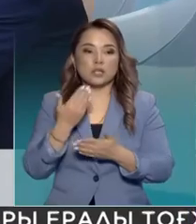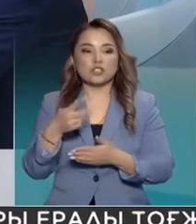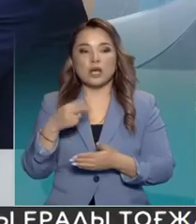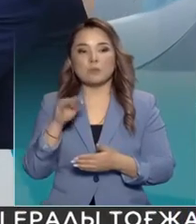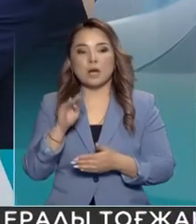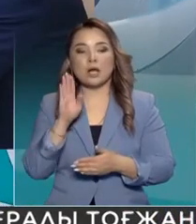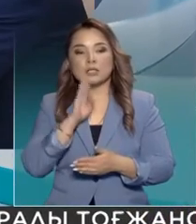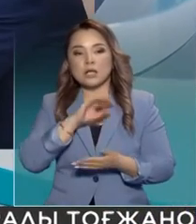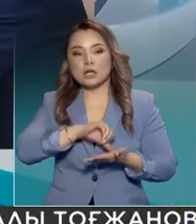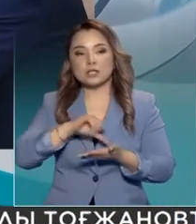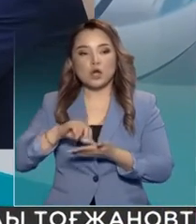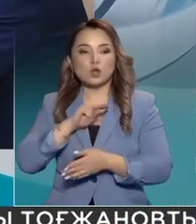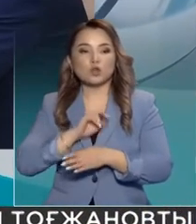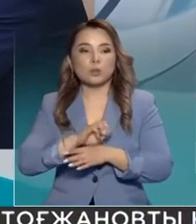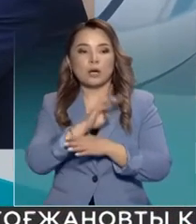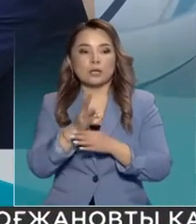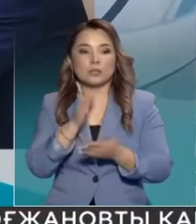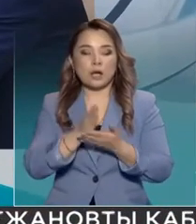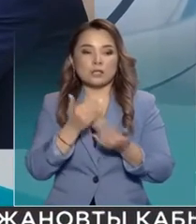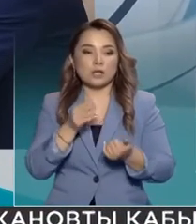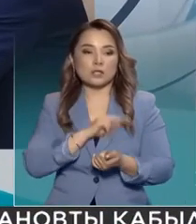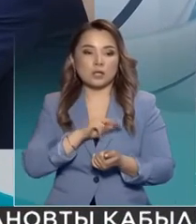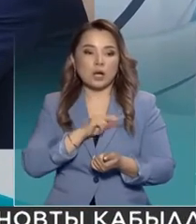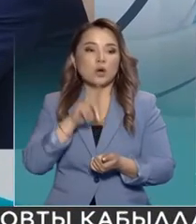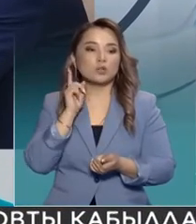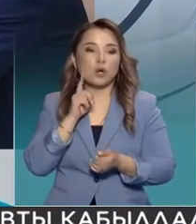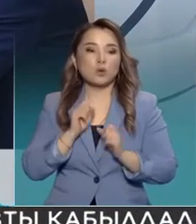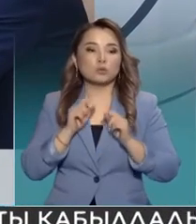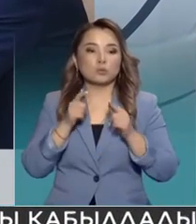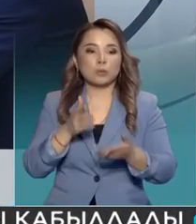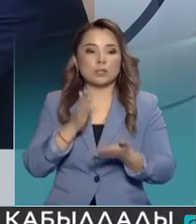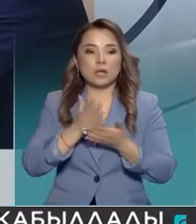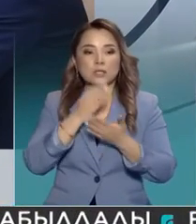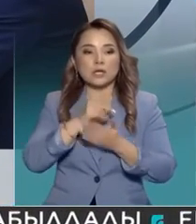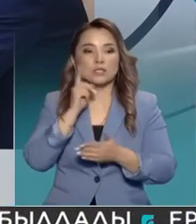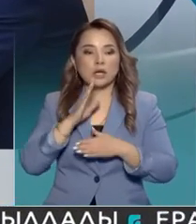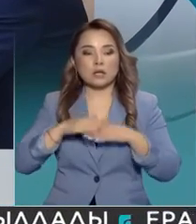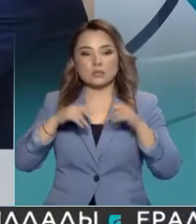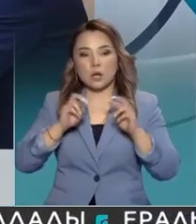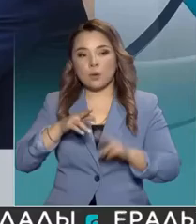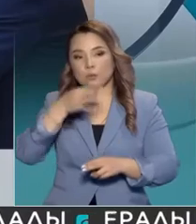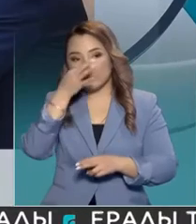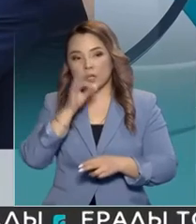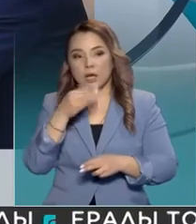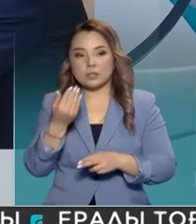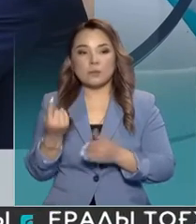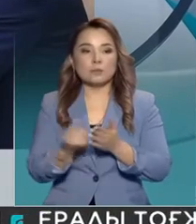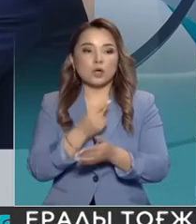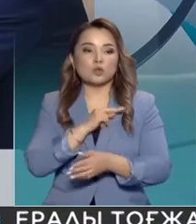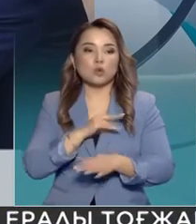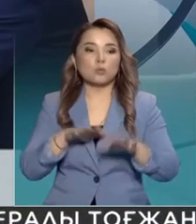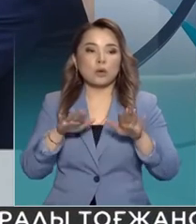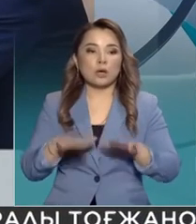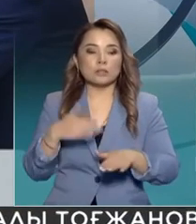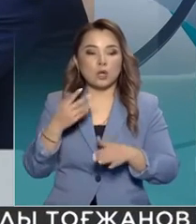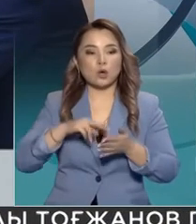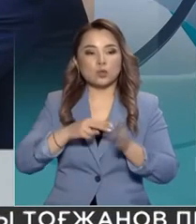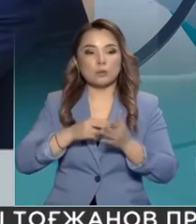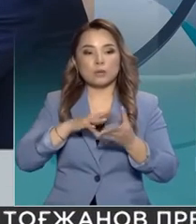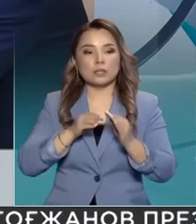20 мың әйел жұмыспен қамтылады. Жастарды жұмысқа орналастыру үшін жастар тәжірибесі және алғашқы жұмыс орны